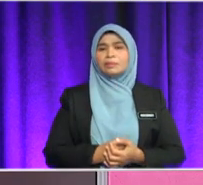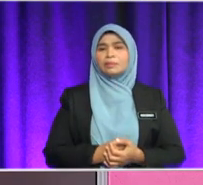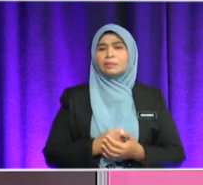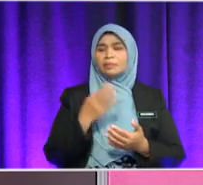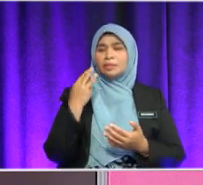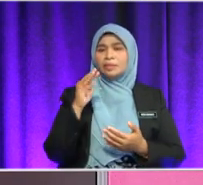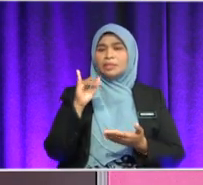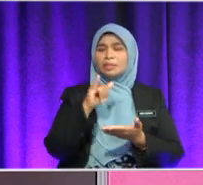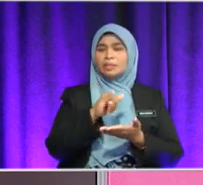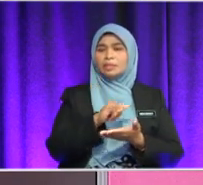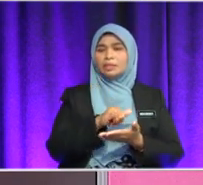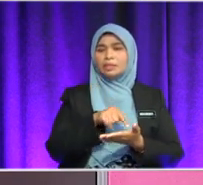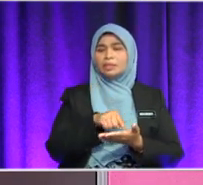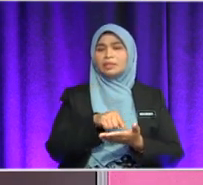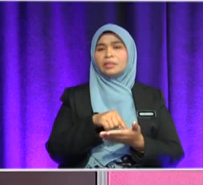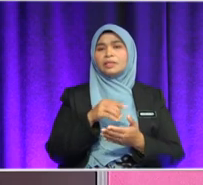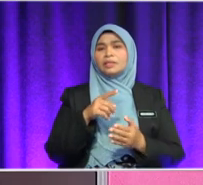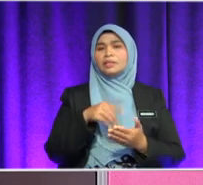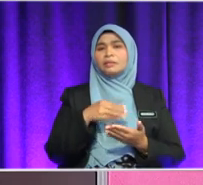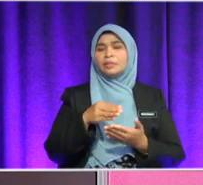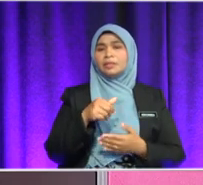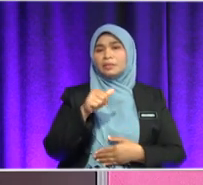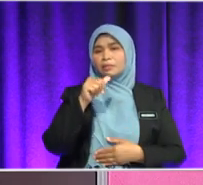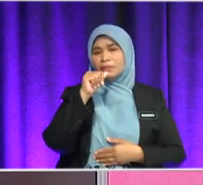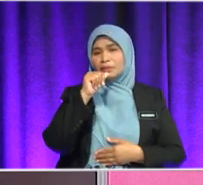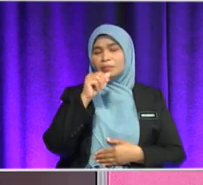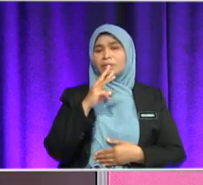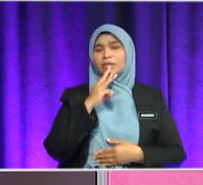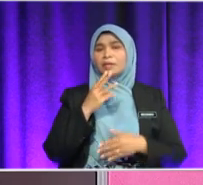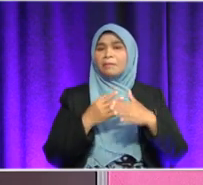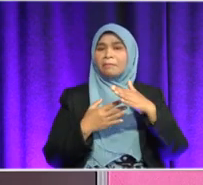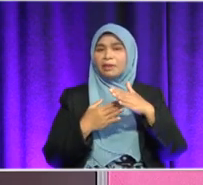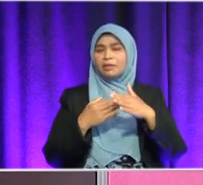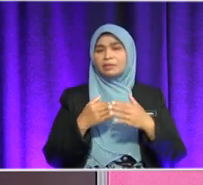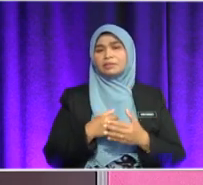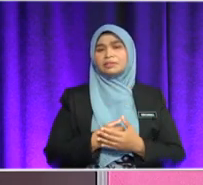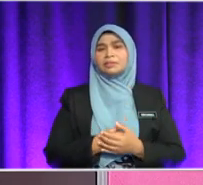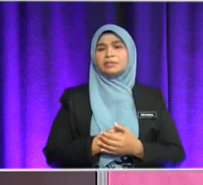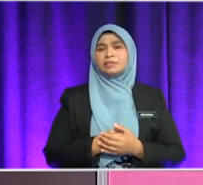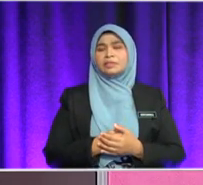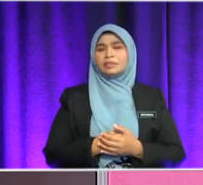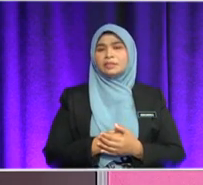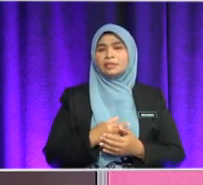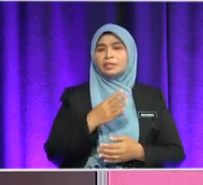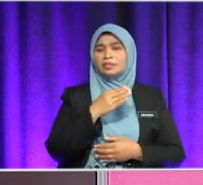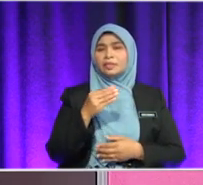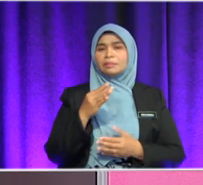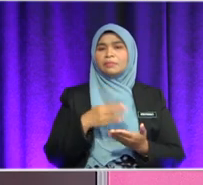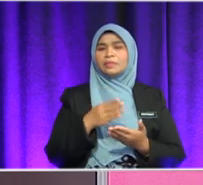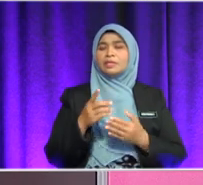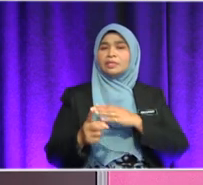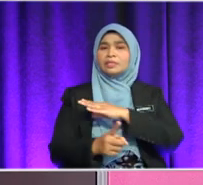mereka ini diberi minum air panas yang menggelegah nauzubillahimindzalik dan memberi azab yang